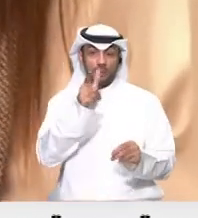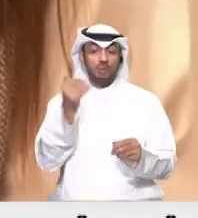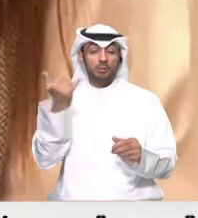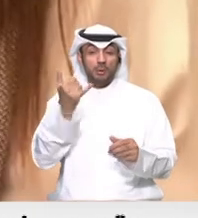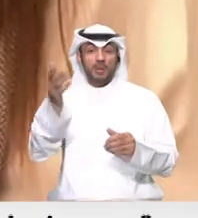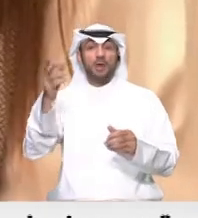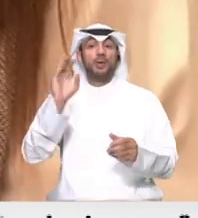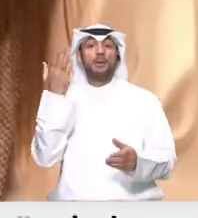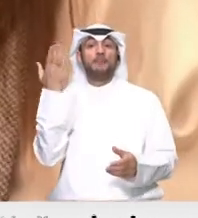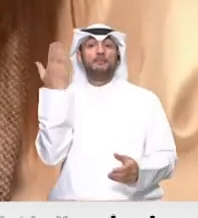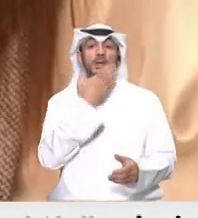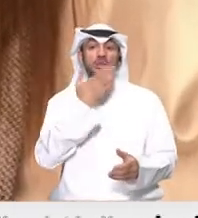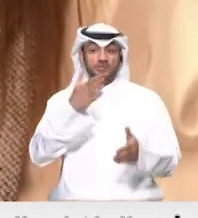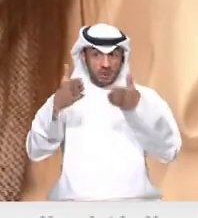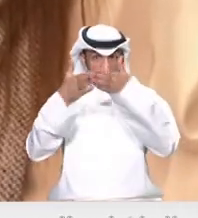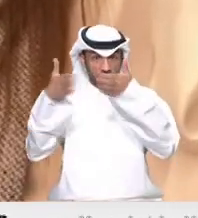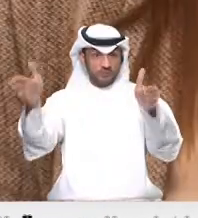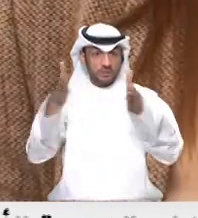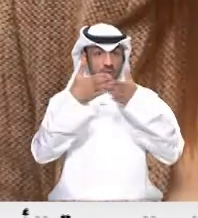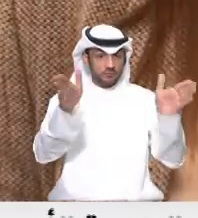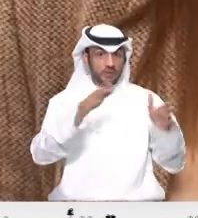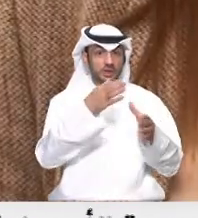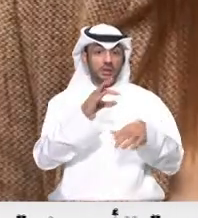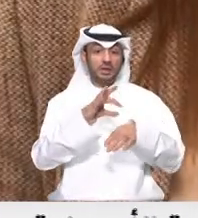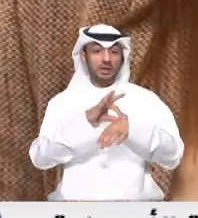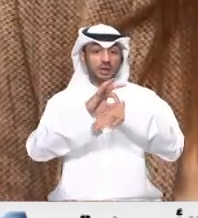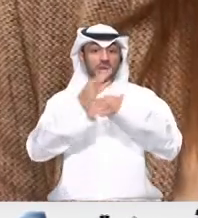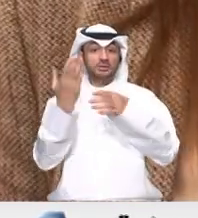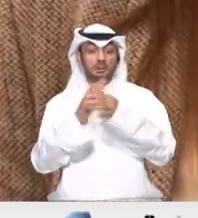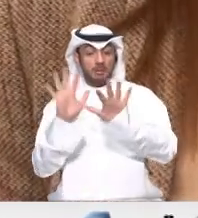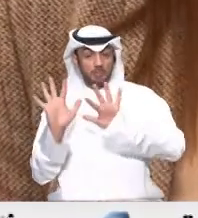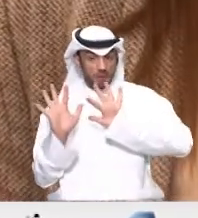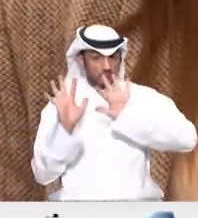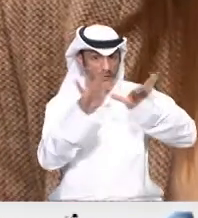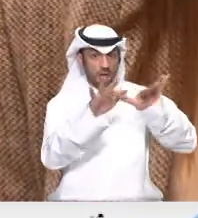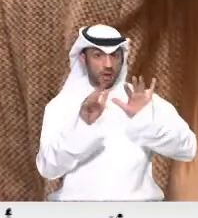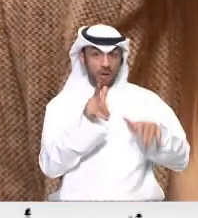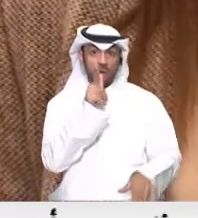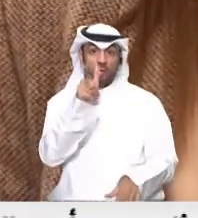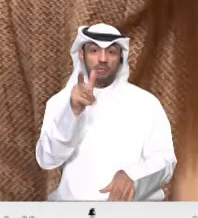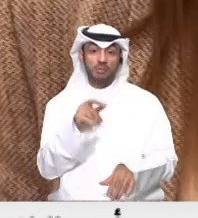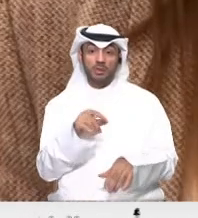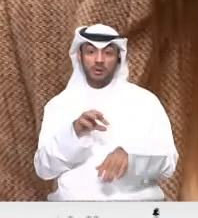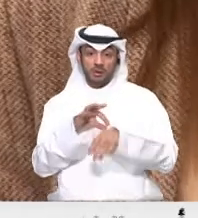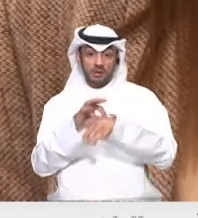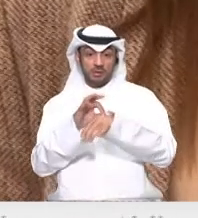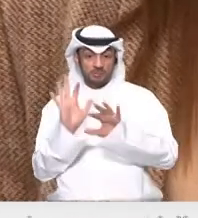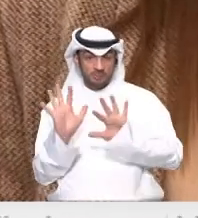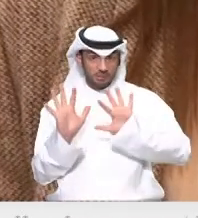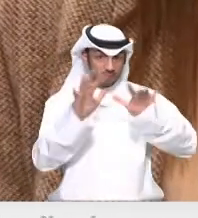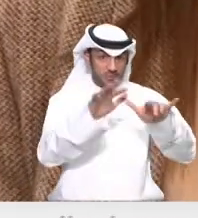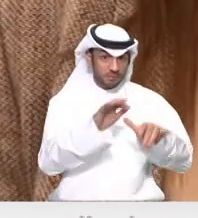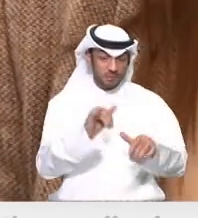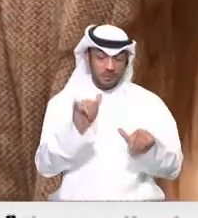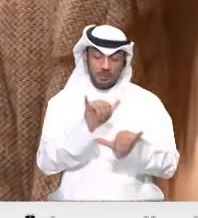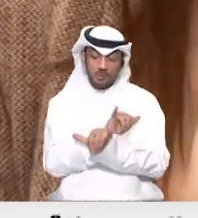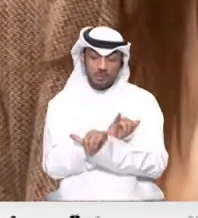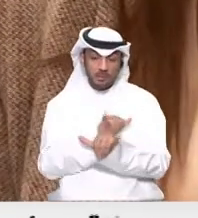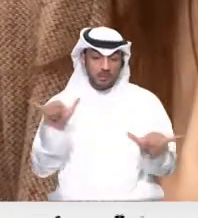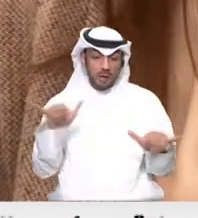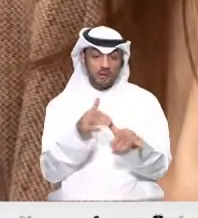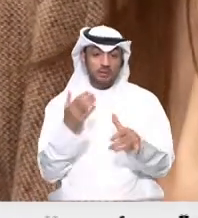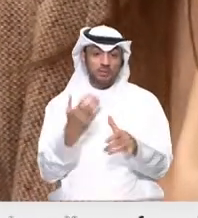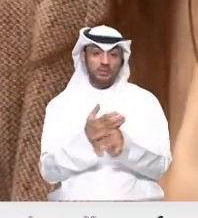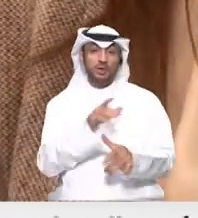الرسمية في بيروت. تم فتح المدارس في البقاع، ولكن يبدو أن الناس ليس باستطاعتها الهروب إلى البقاع، لأن